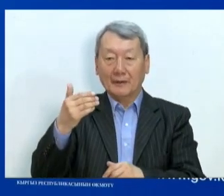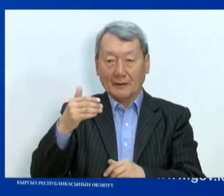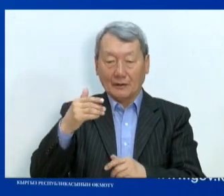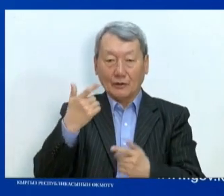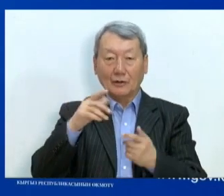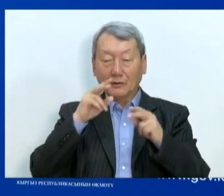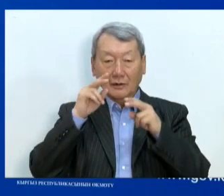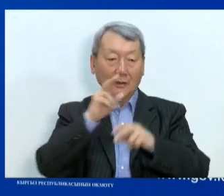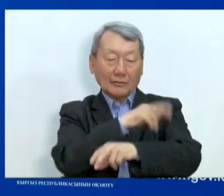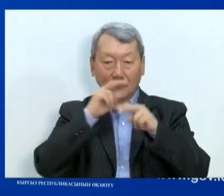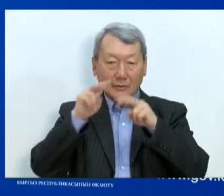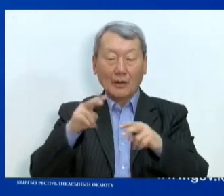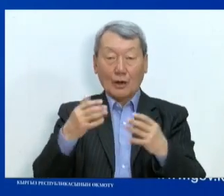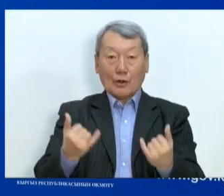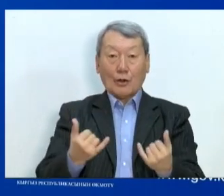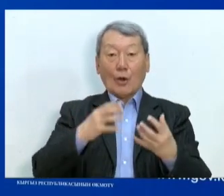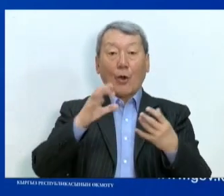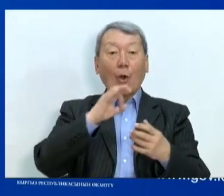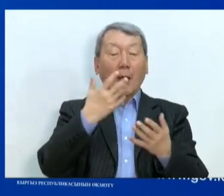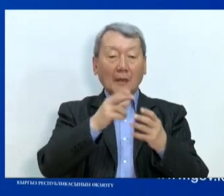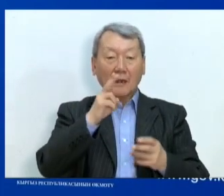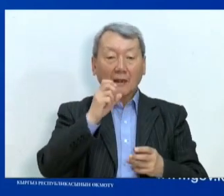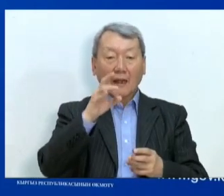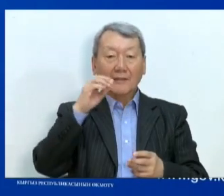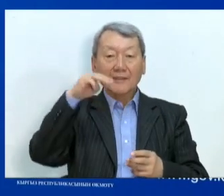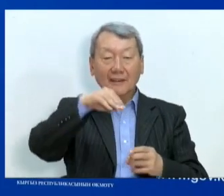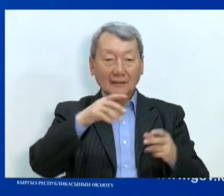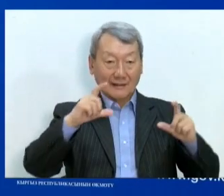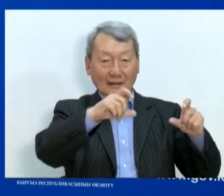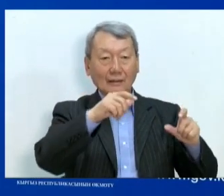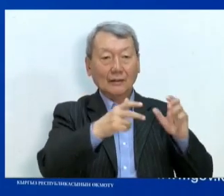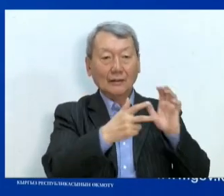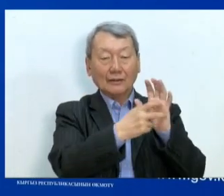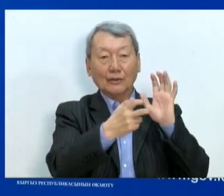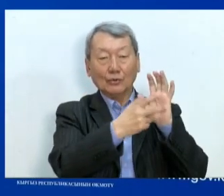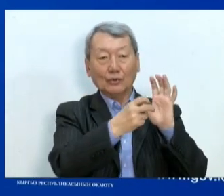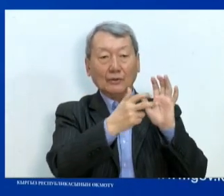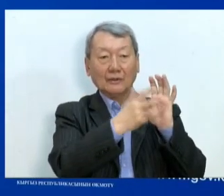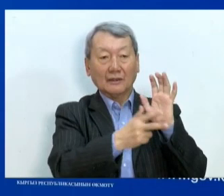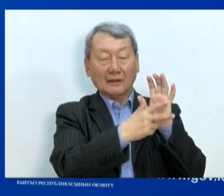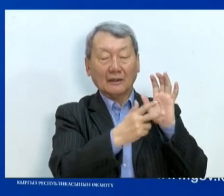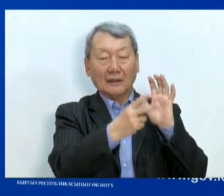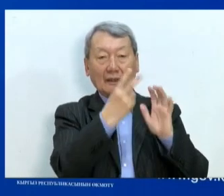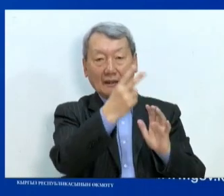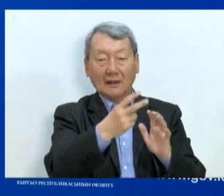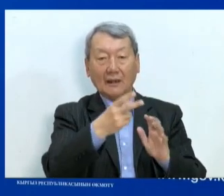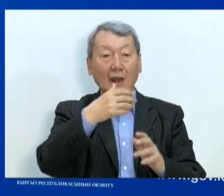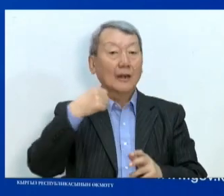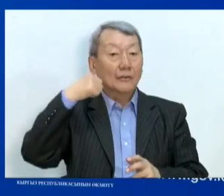жатат. Бүгүнкү күнү ошо обсервацияда жаткандар 872 адам болуп атат. Ошо